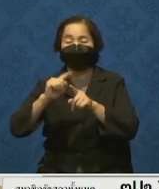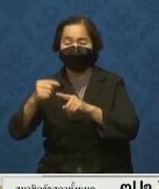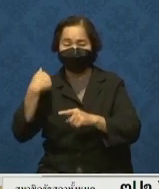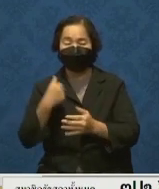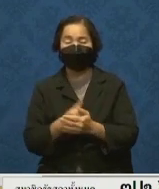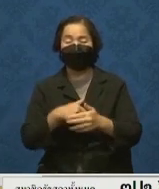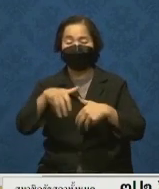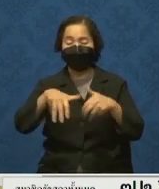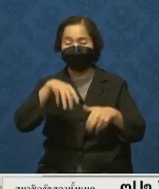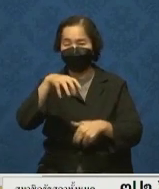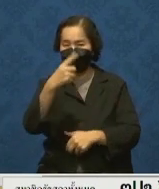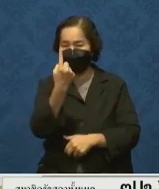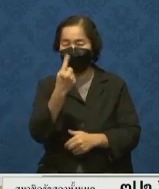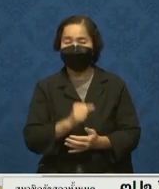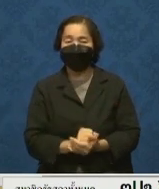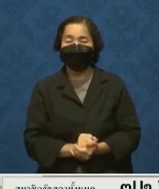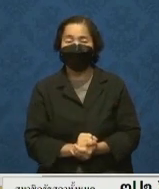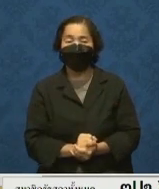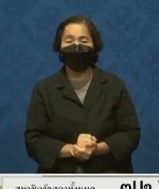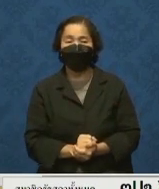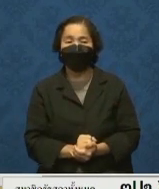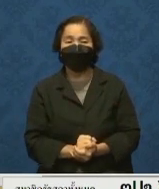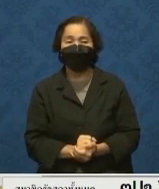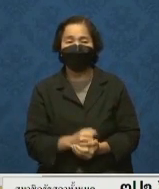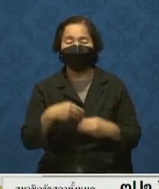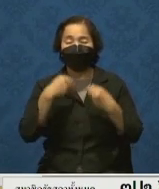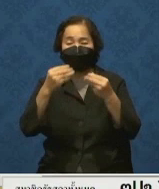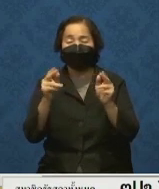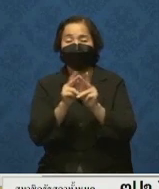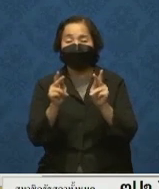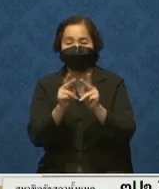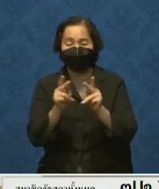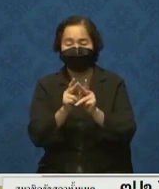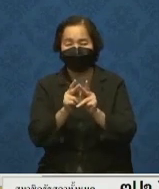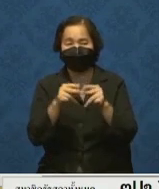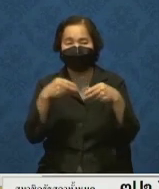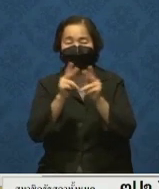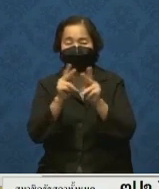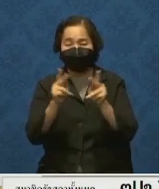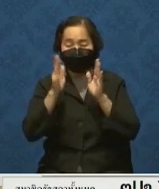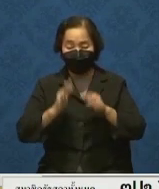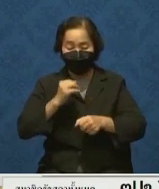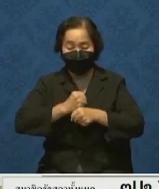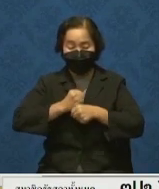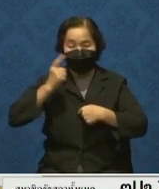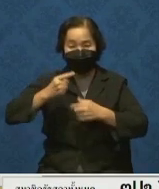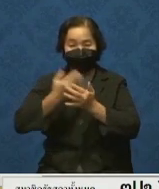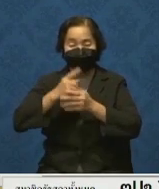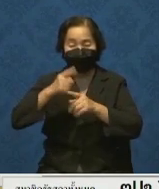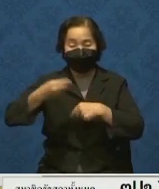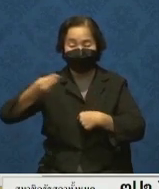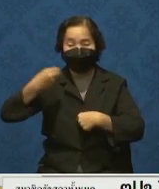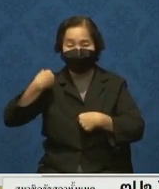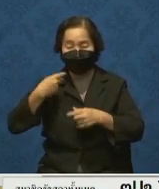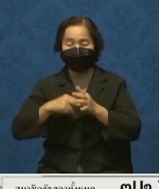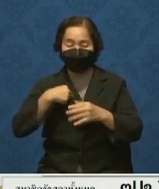al 1 คนคือให้กรรมการข้บน ภาษLove reinforcements ไป 50 ทรการผสมอำหั